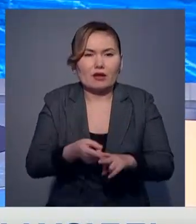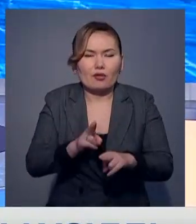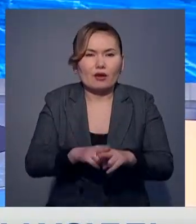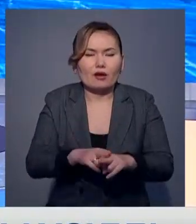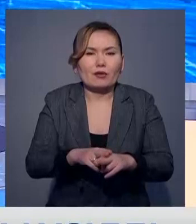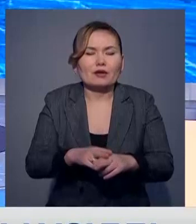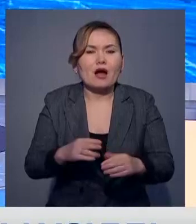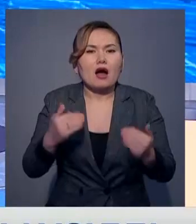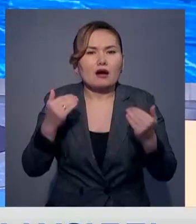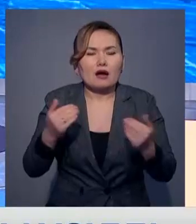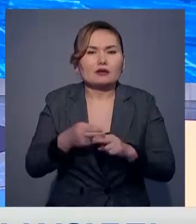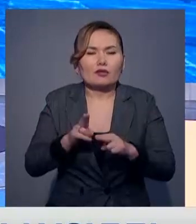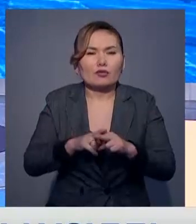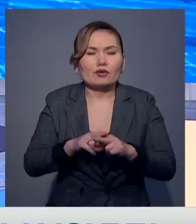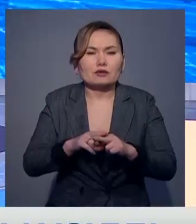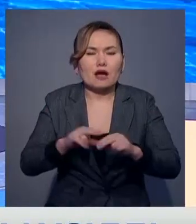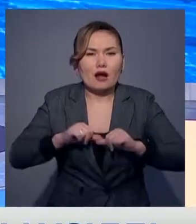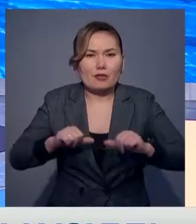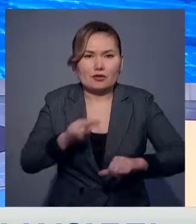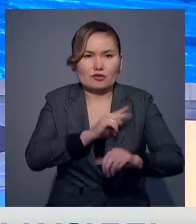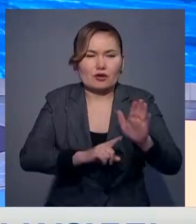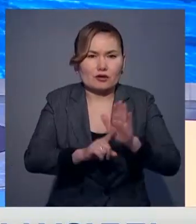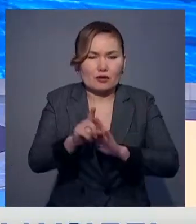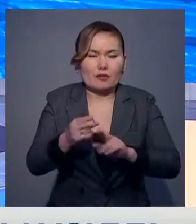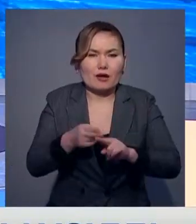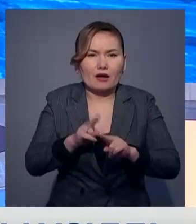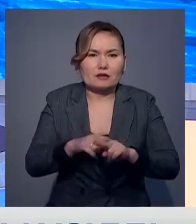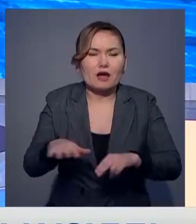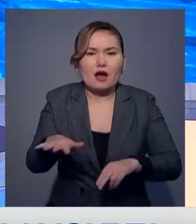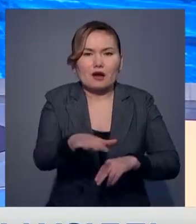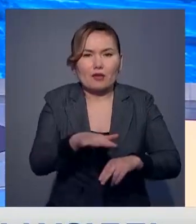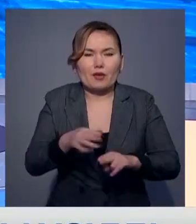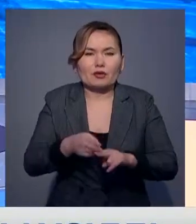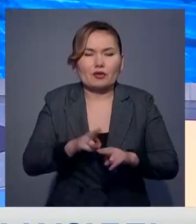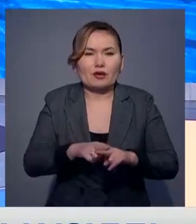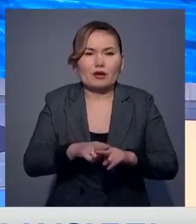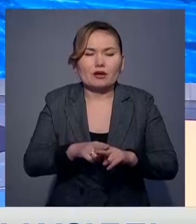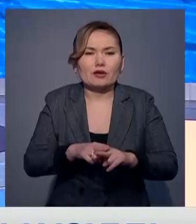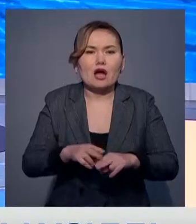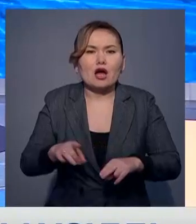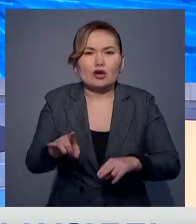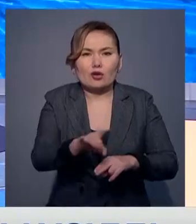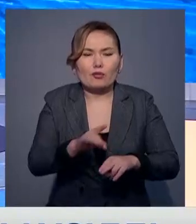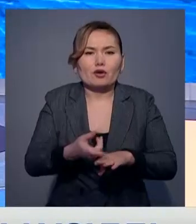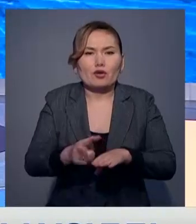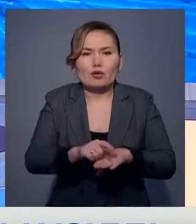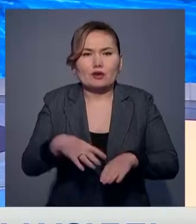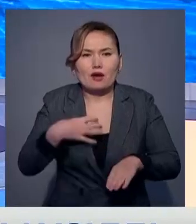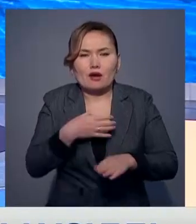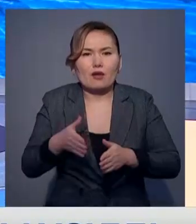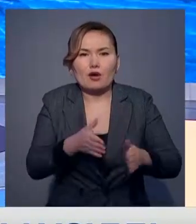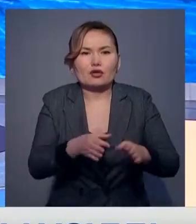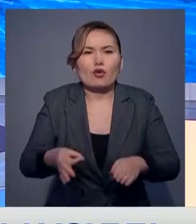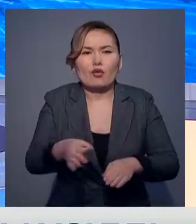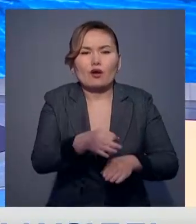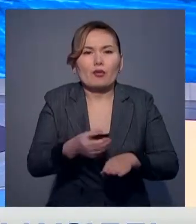жағдай жарияланды ма? Төтенше жағдай жоқ. Төтенше жағдай жарияланған жоқ, ол республикалық осы жолдан бөлек. Облыстық